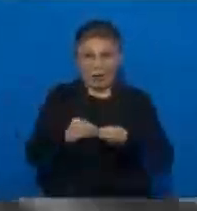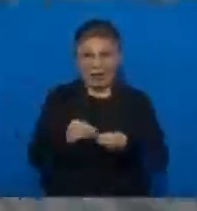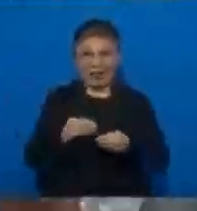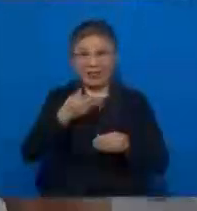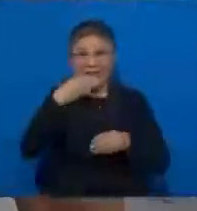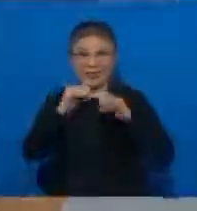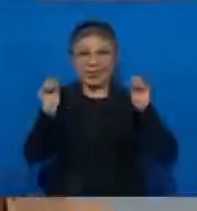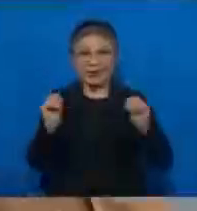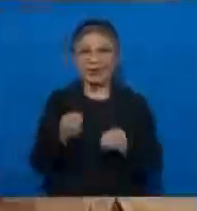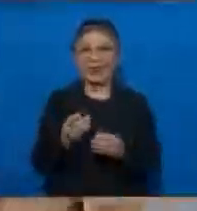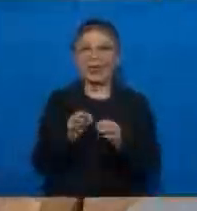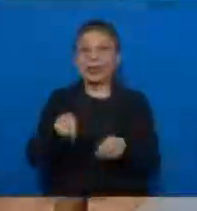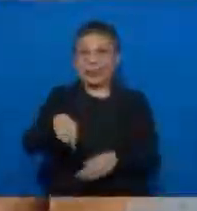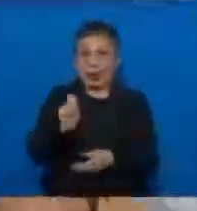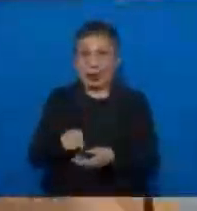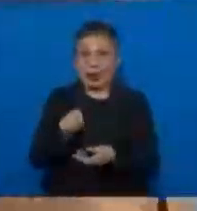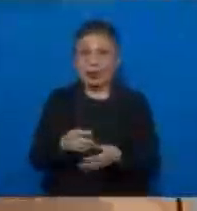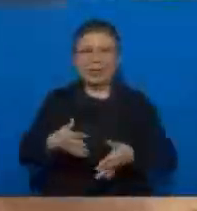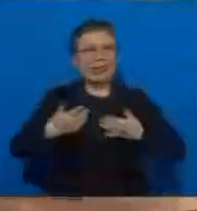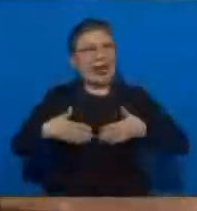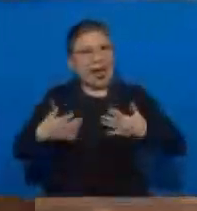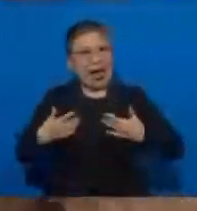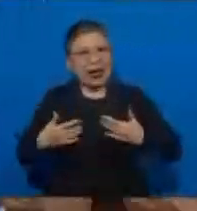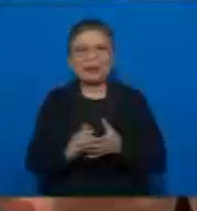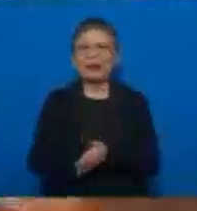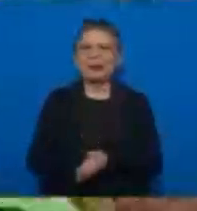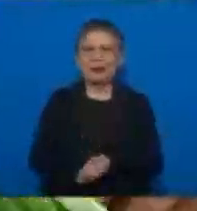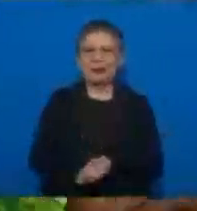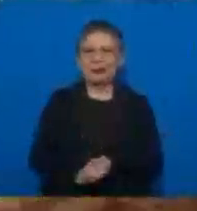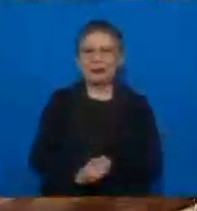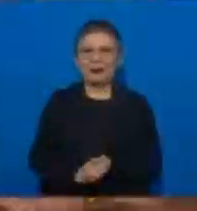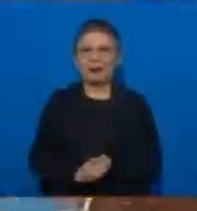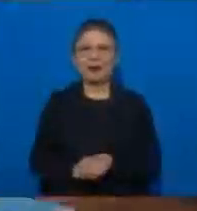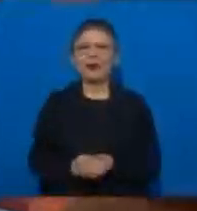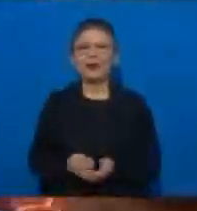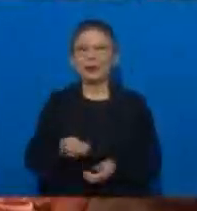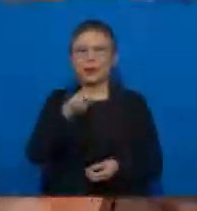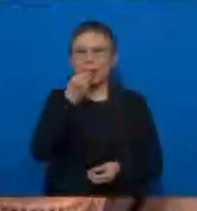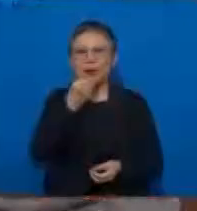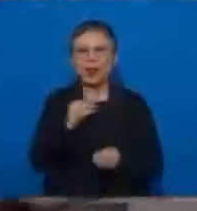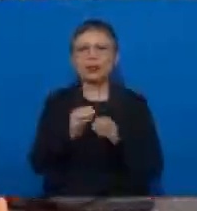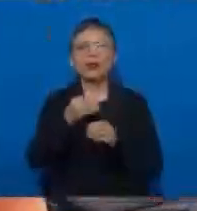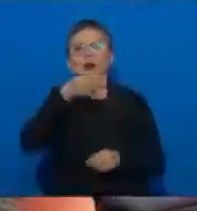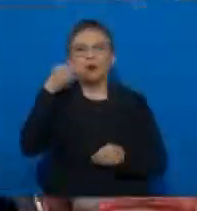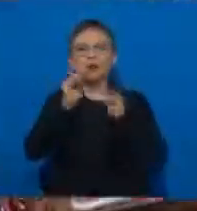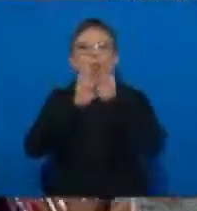pun merasa senang karena sedikitnya bisa meringankan pengeluaran untuk kebutuhan hidangan berbuka